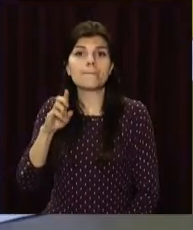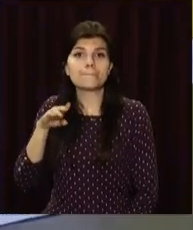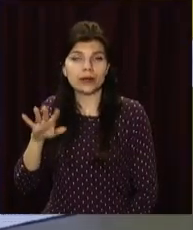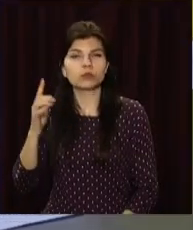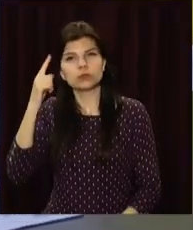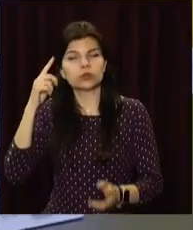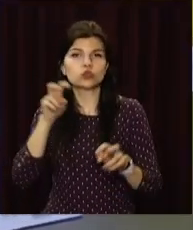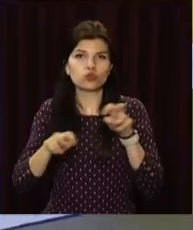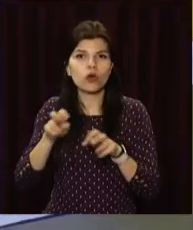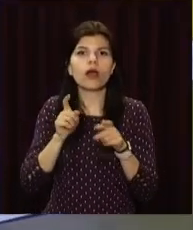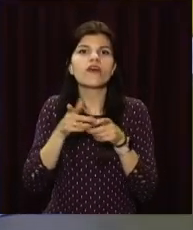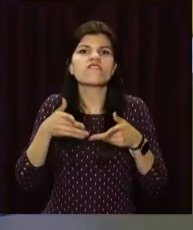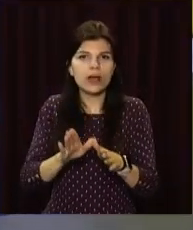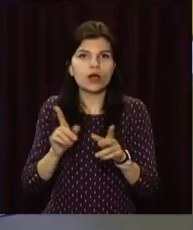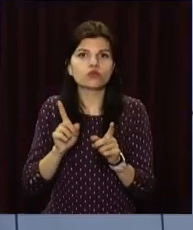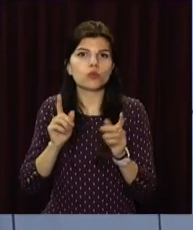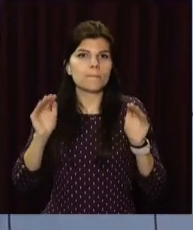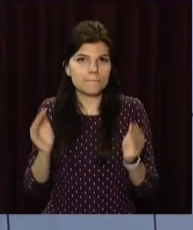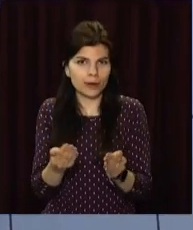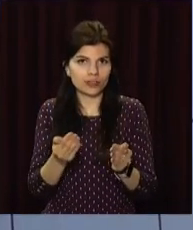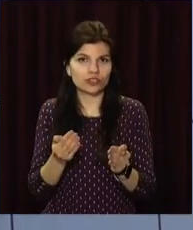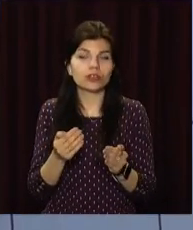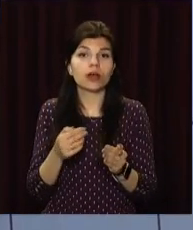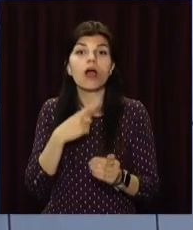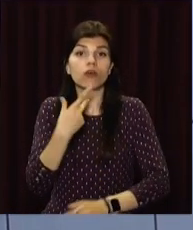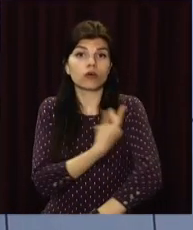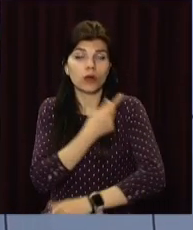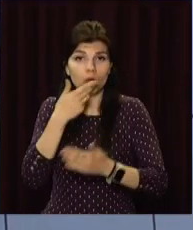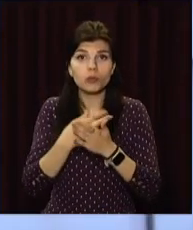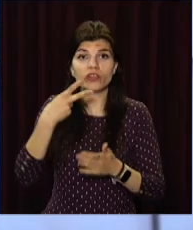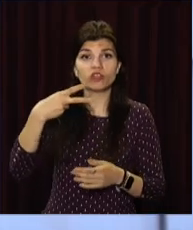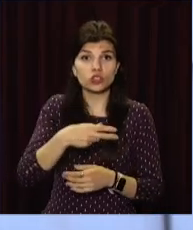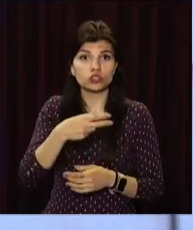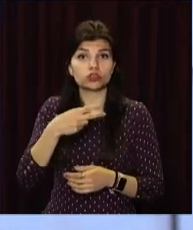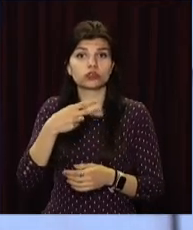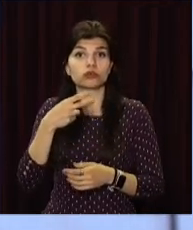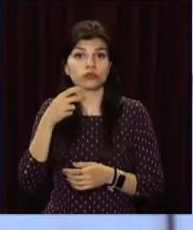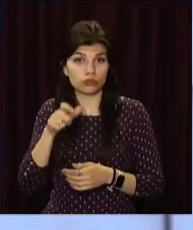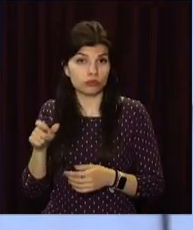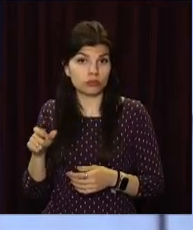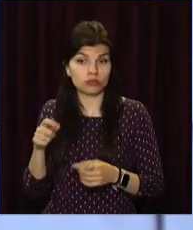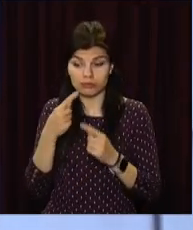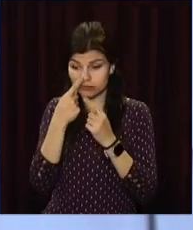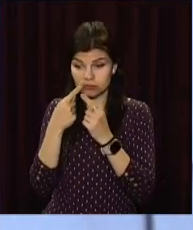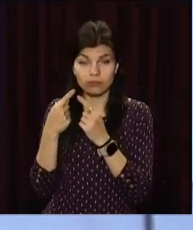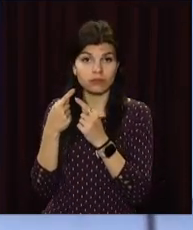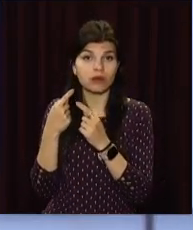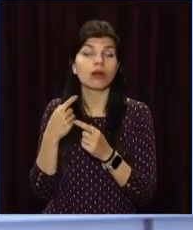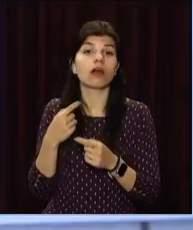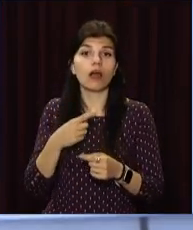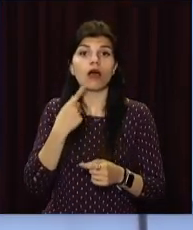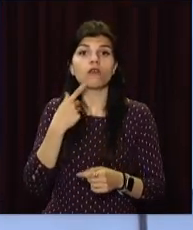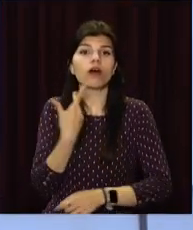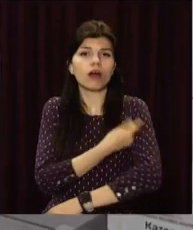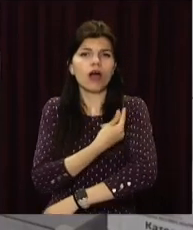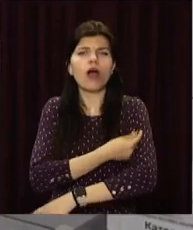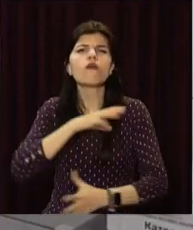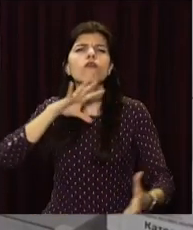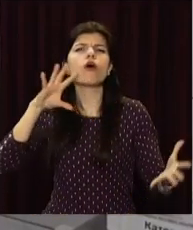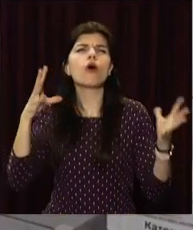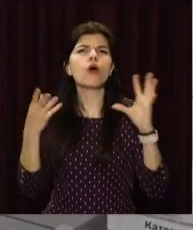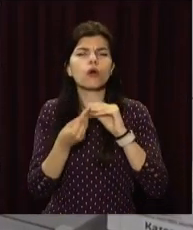пом'якшення карантину. За минулу добу в Україні імунізували понад 2 тисячі людей. Загалом, з початку вакцинальної кампанії щеплення